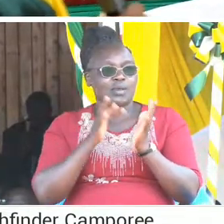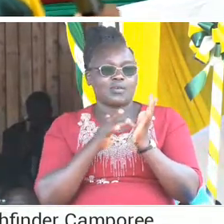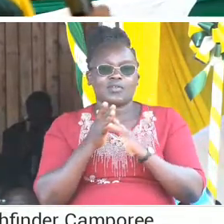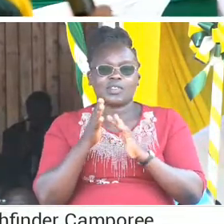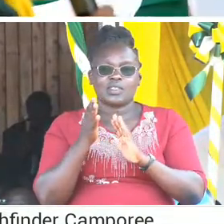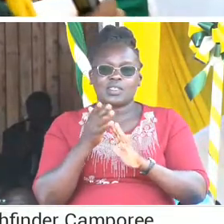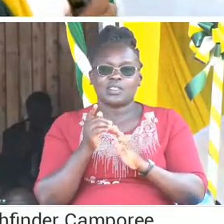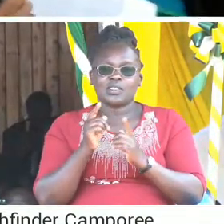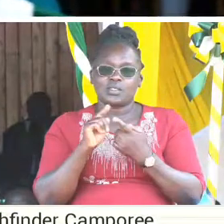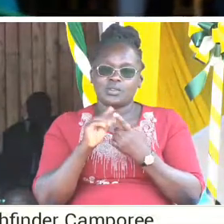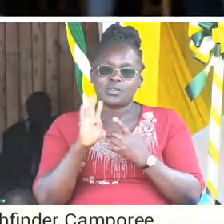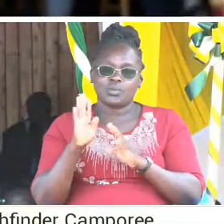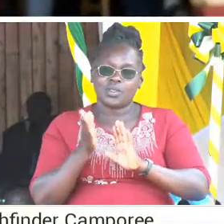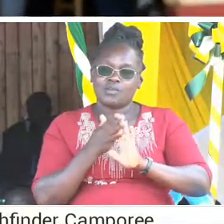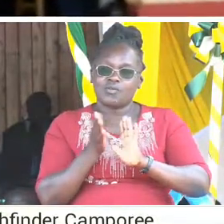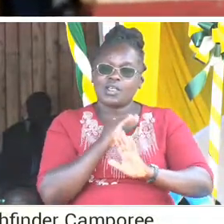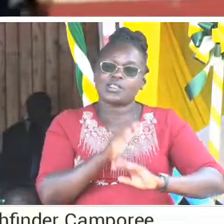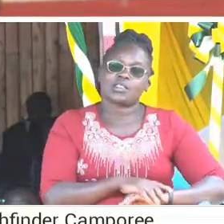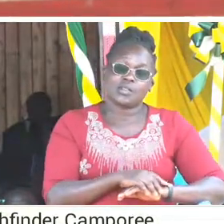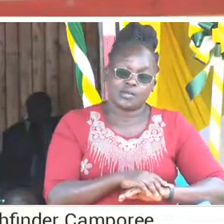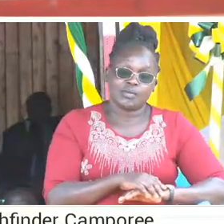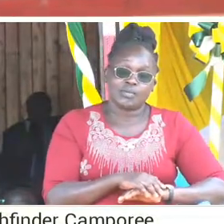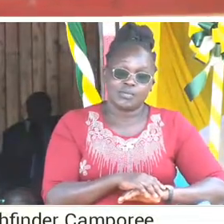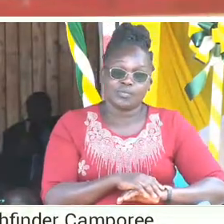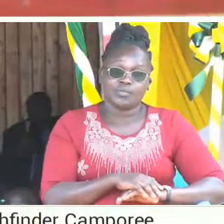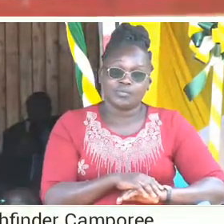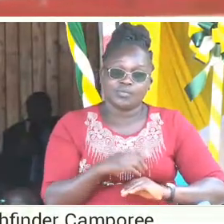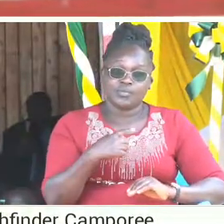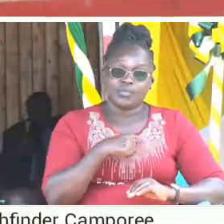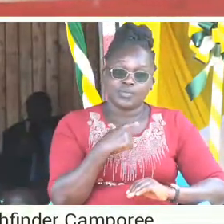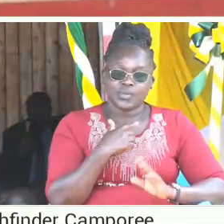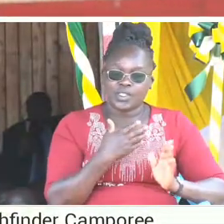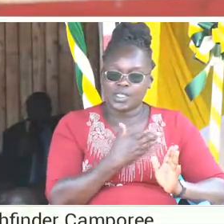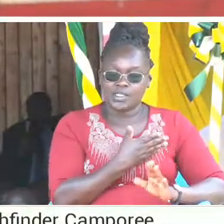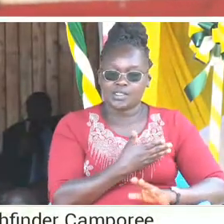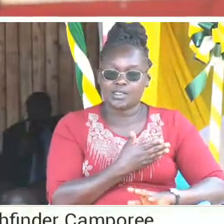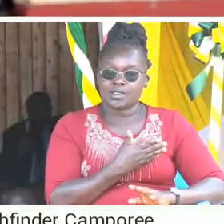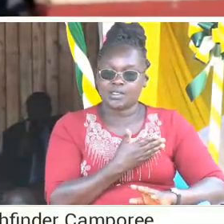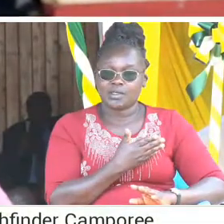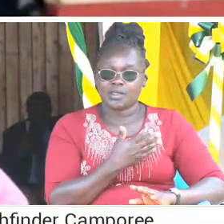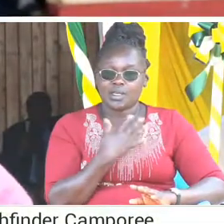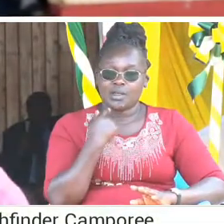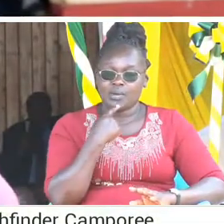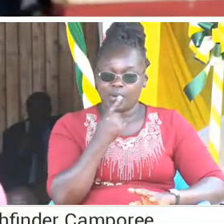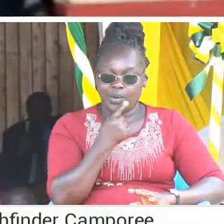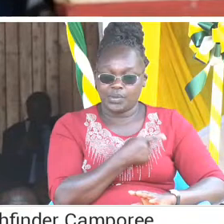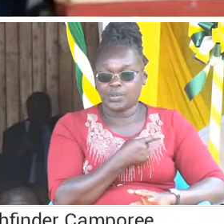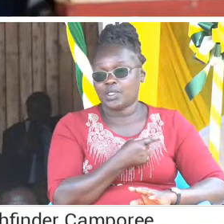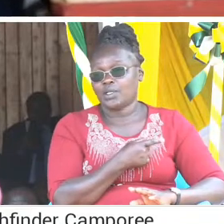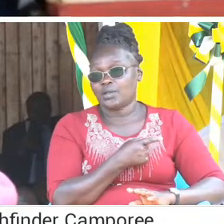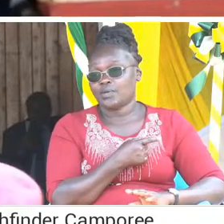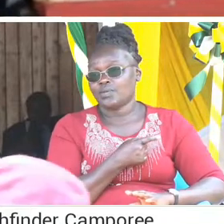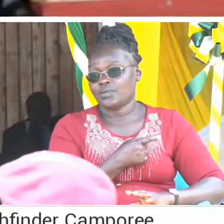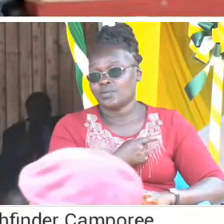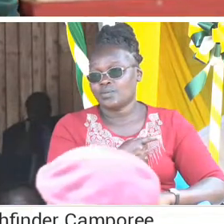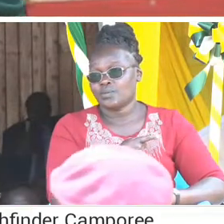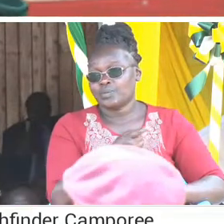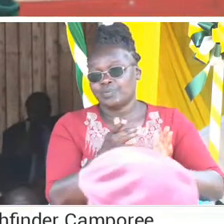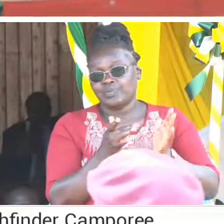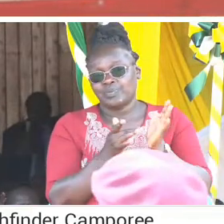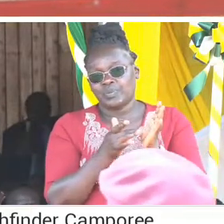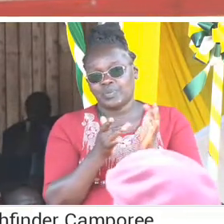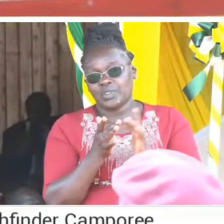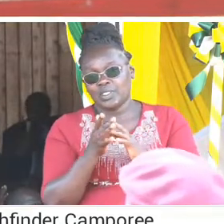Amen. Wageni walikwa, watu mlioko hapa, natamani niwaambie jambo hili. Yesu kuja kwake